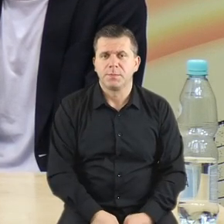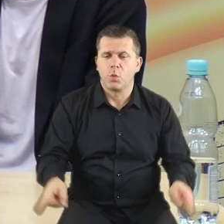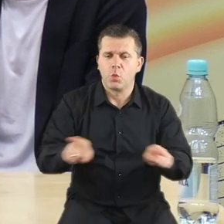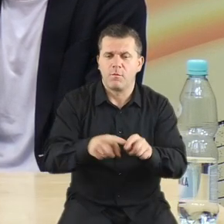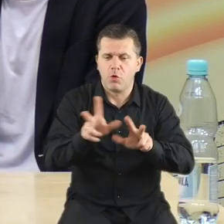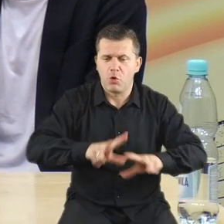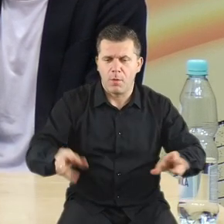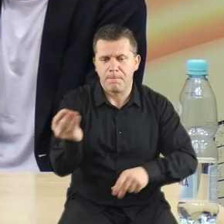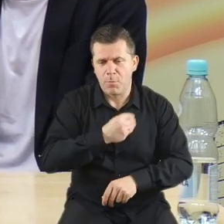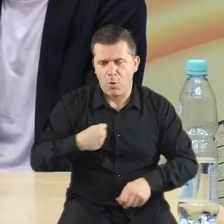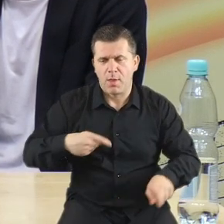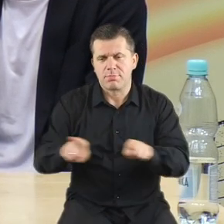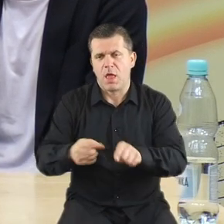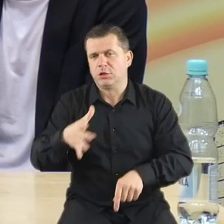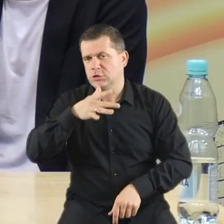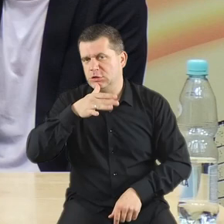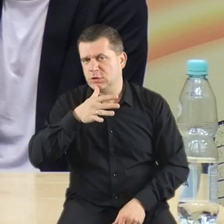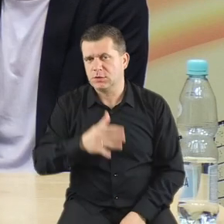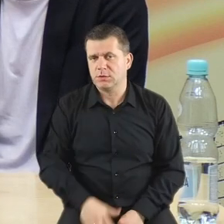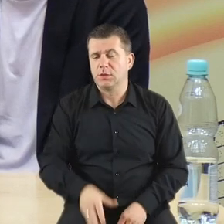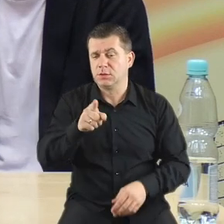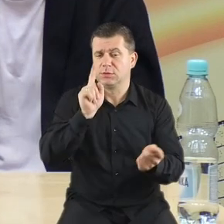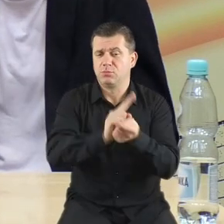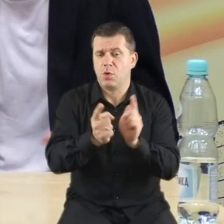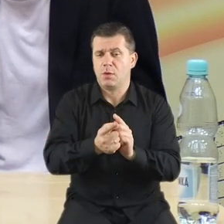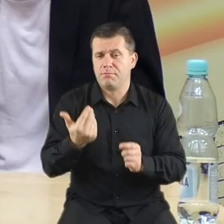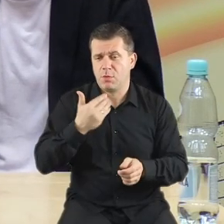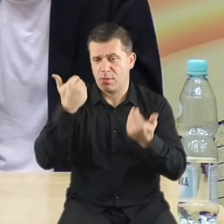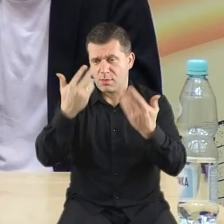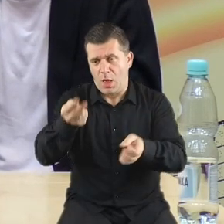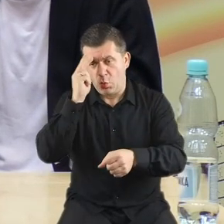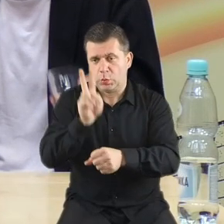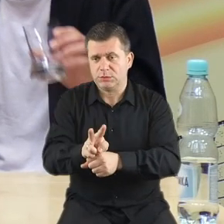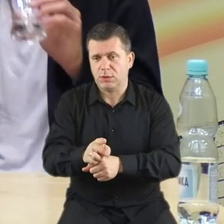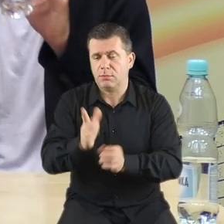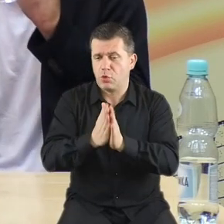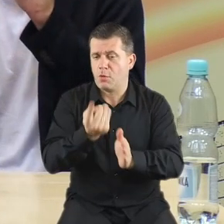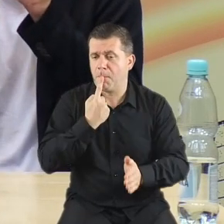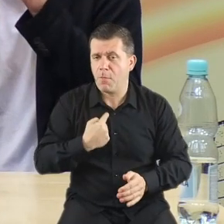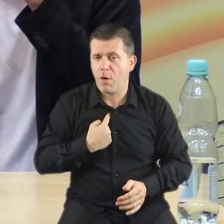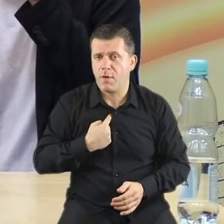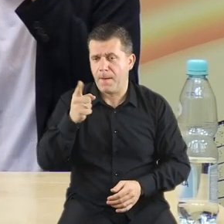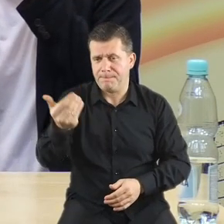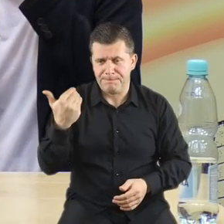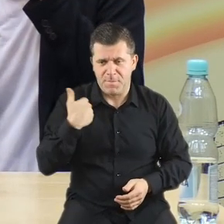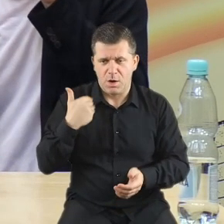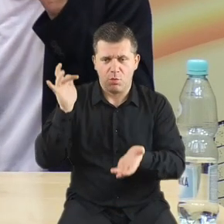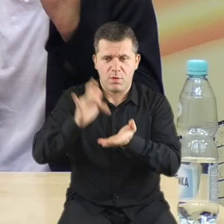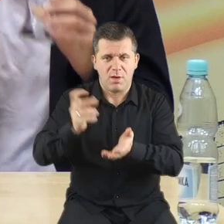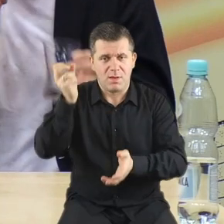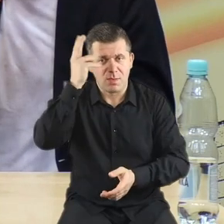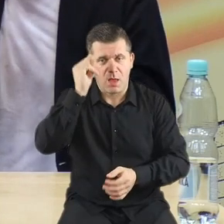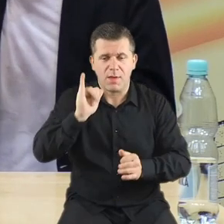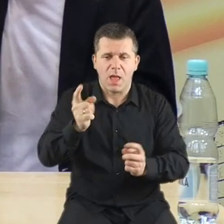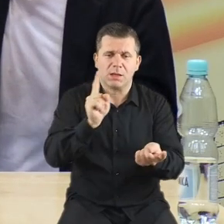polskich, jak i żydowskich. Spotkał się pan za to z uznaniem i proszę powiedzieć, jak pan, bo był pan na pewno w Tarnowie, prawda, na jakichś